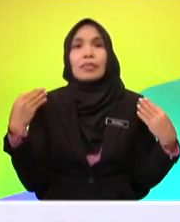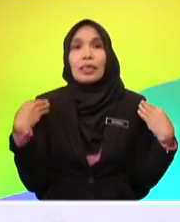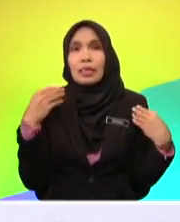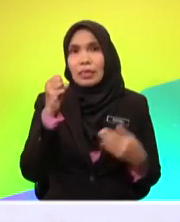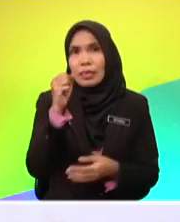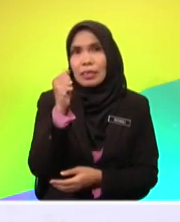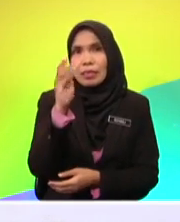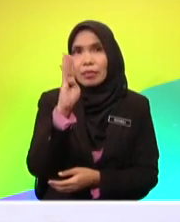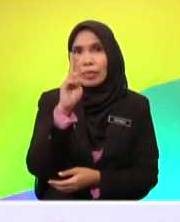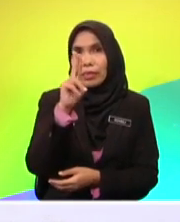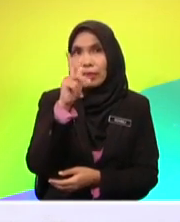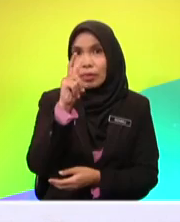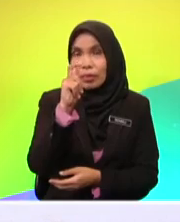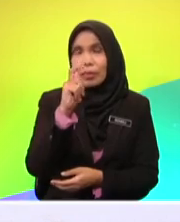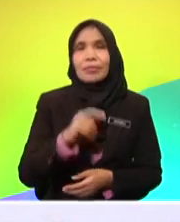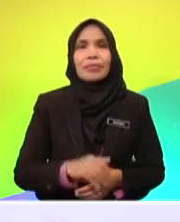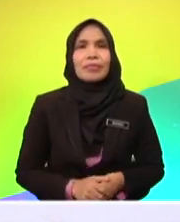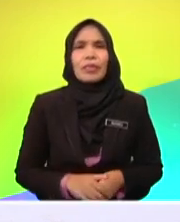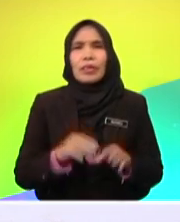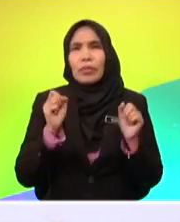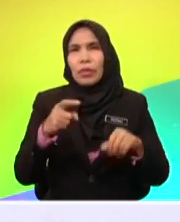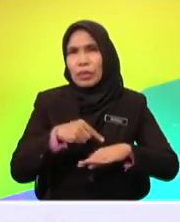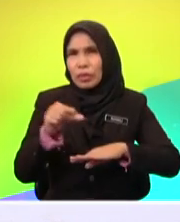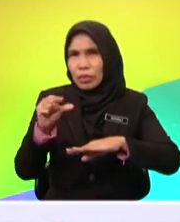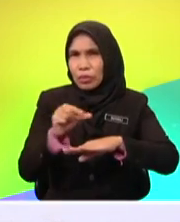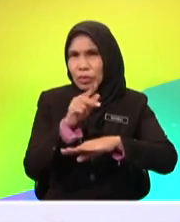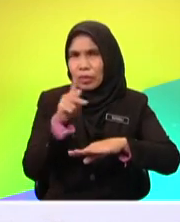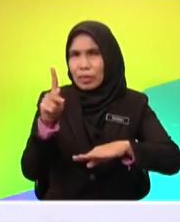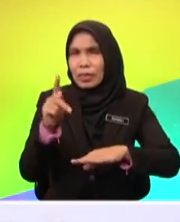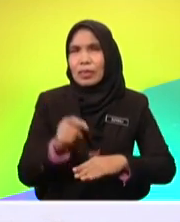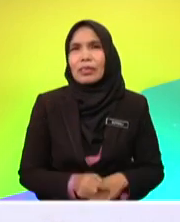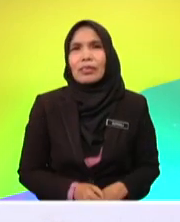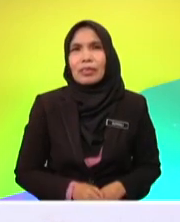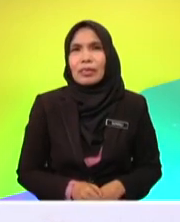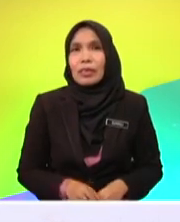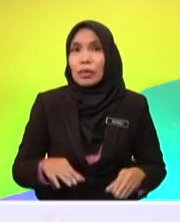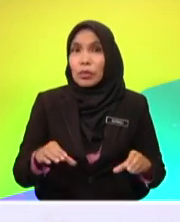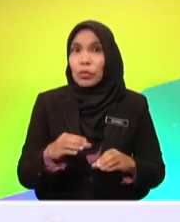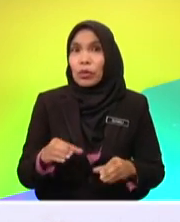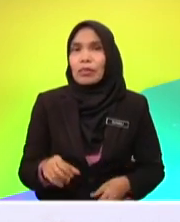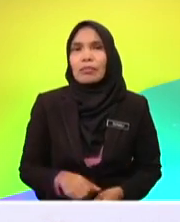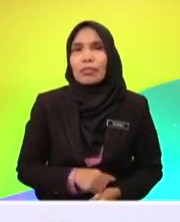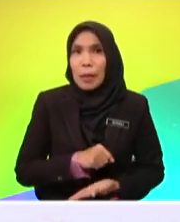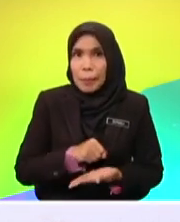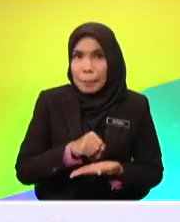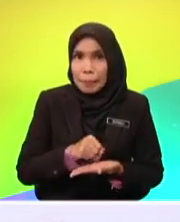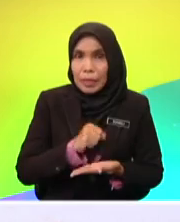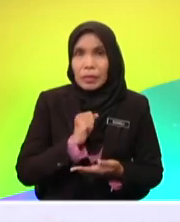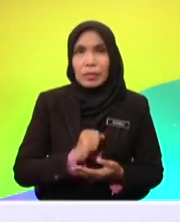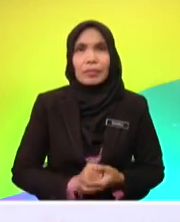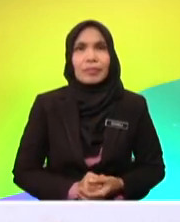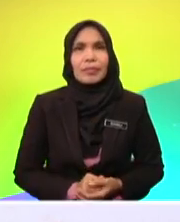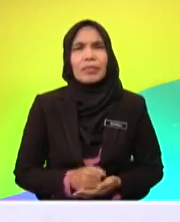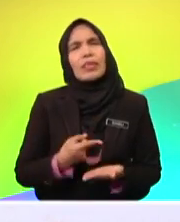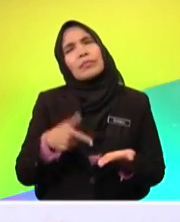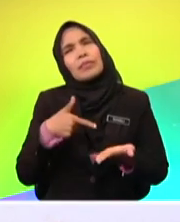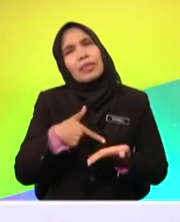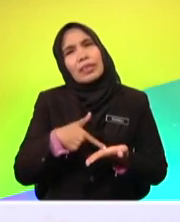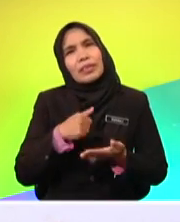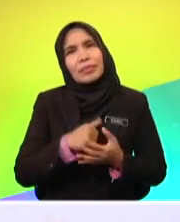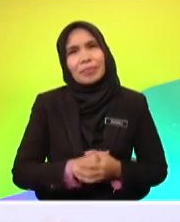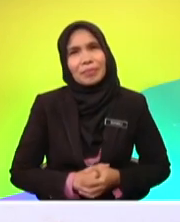Okey, sabut tu boleh digunakan untuk kita buat berus. Betul? Berus. Lagi apa lagi, Cikgu Syaira, yang kita